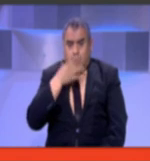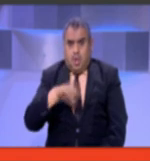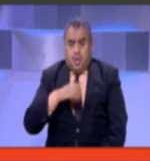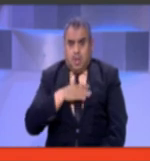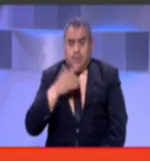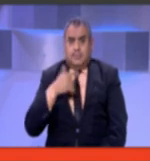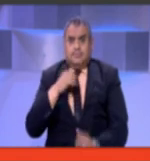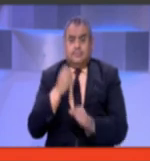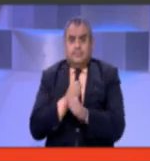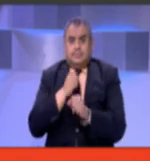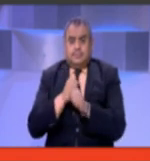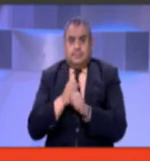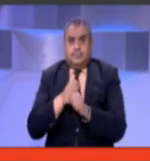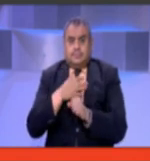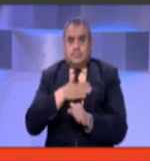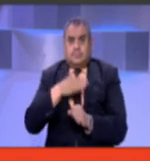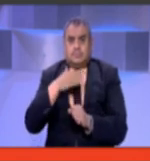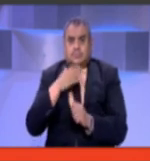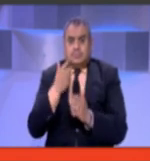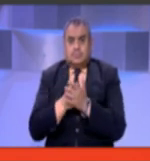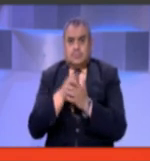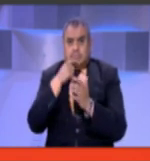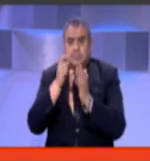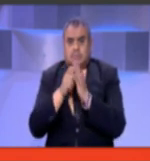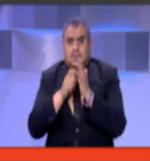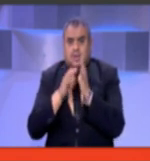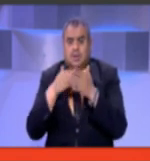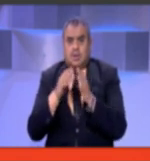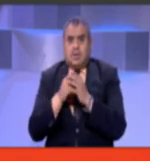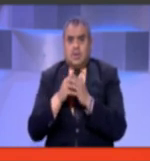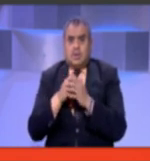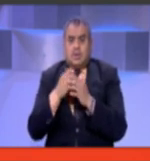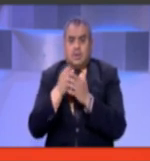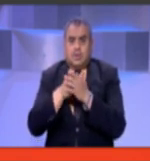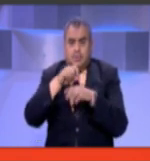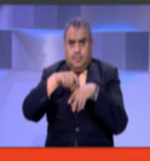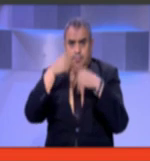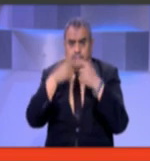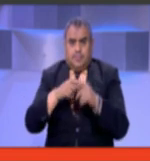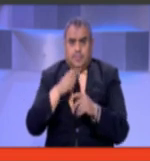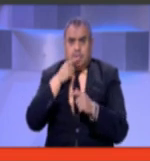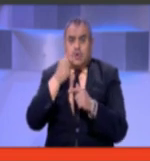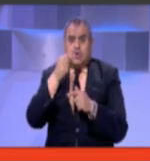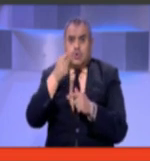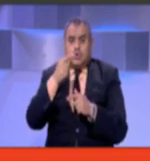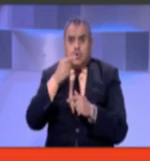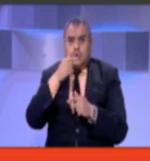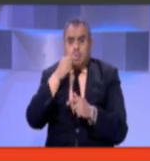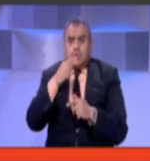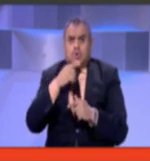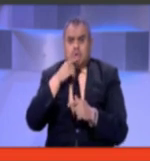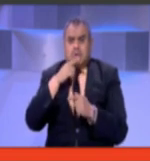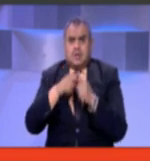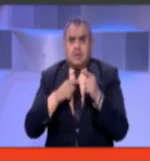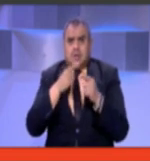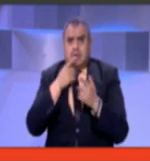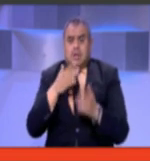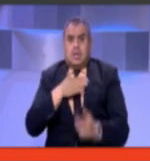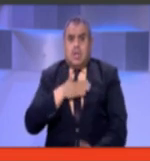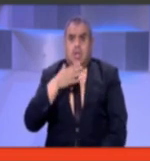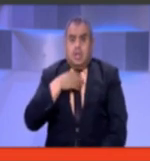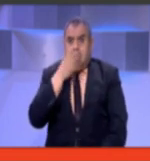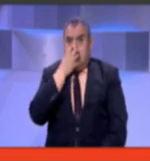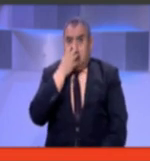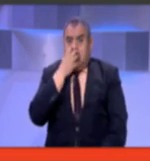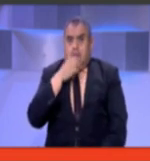الرئوي، بحس ان روحي هتطلع مني. انا كنت بقعد على الاقل نص ساعة عقبال ما احاول ان انا استعيد